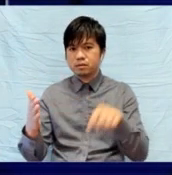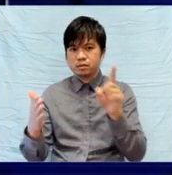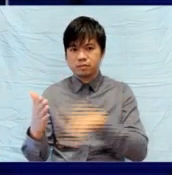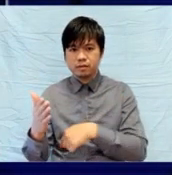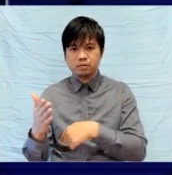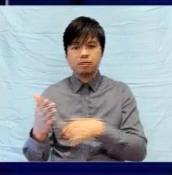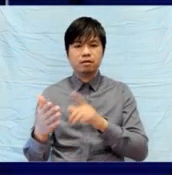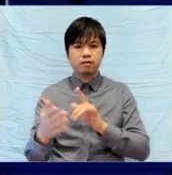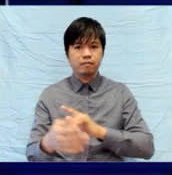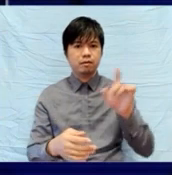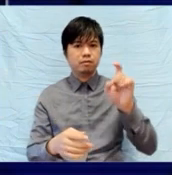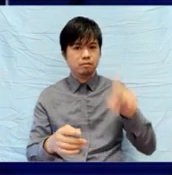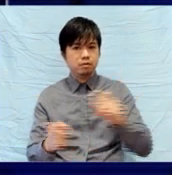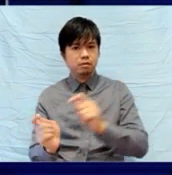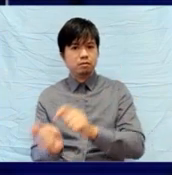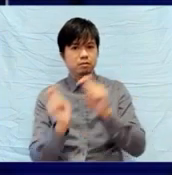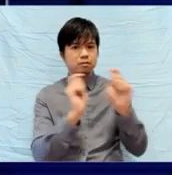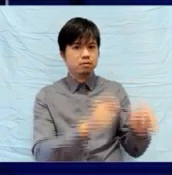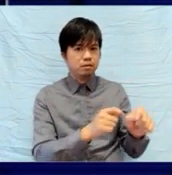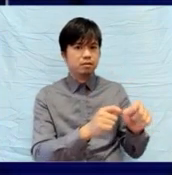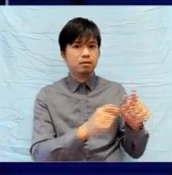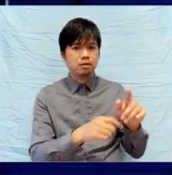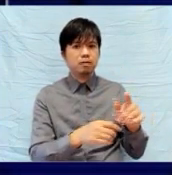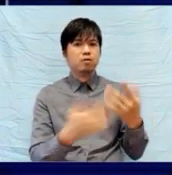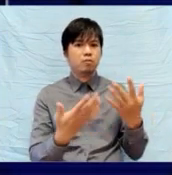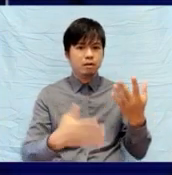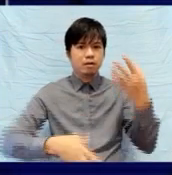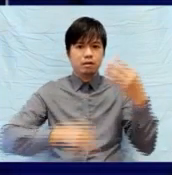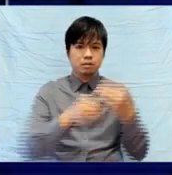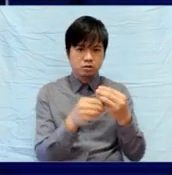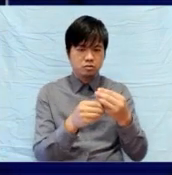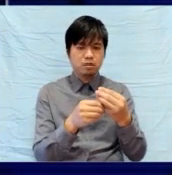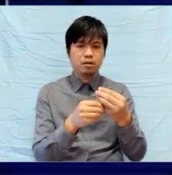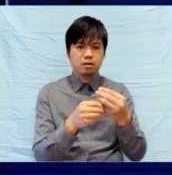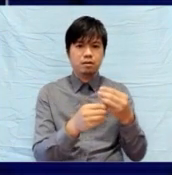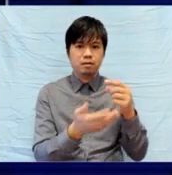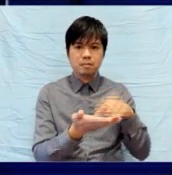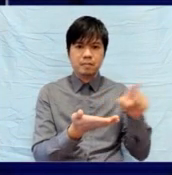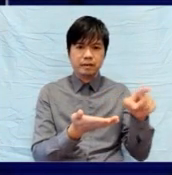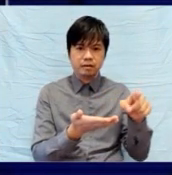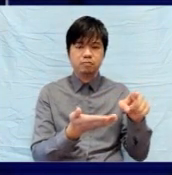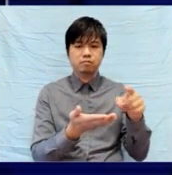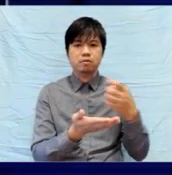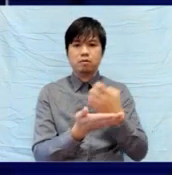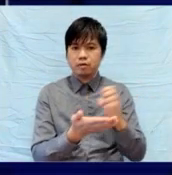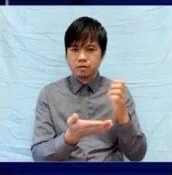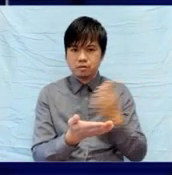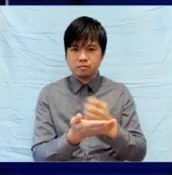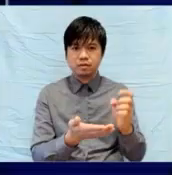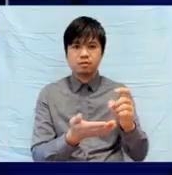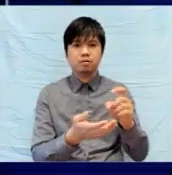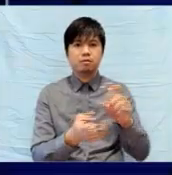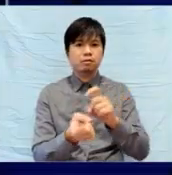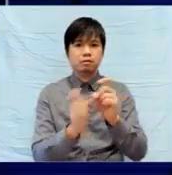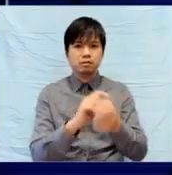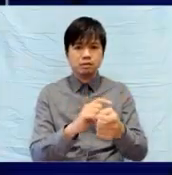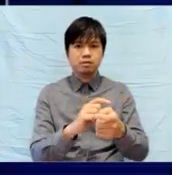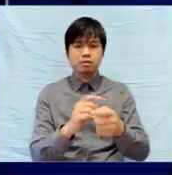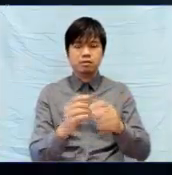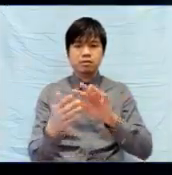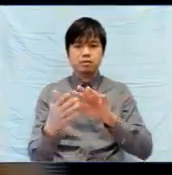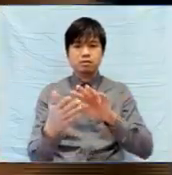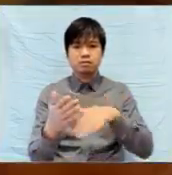mailipat sa ibang air carrier nang walang dagdag gastos. Wala ring dagdag gastos ang rebooking kung pipiliin man ito ng